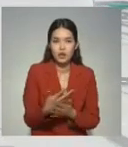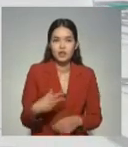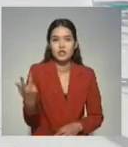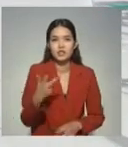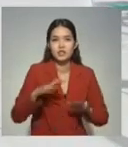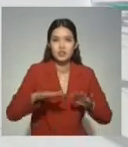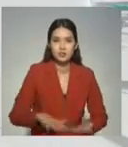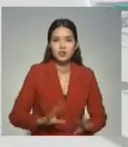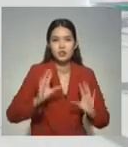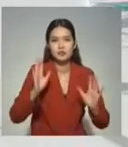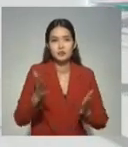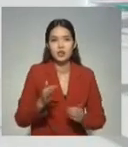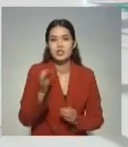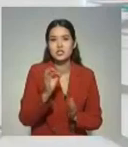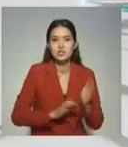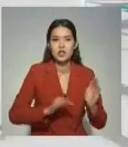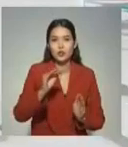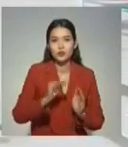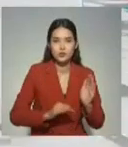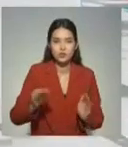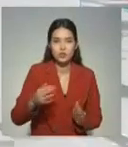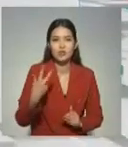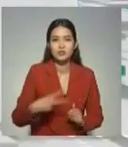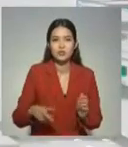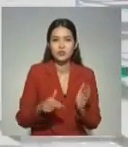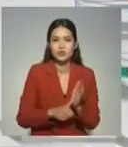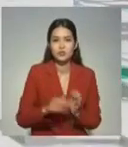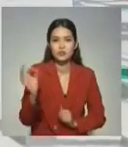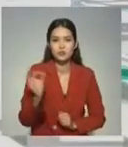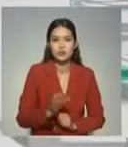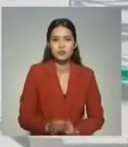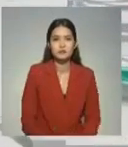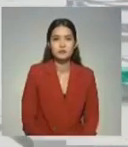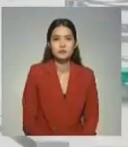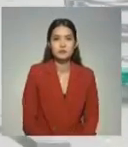то в третьем мегаполисе произошел негативный скачок на сразу 26%.